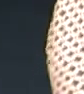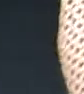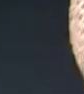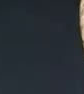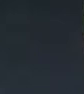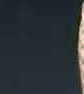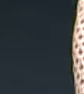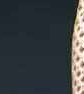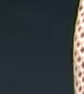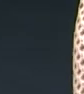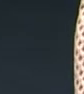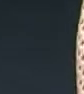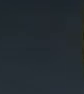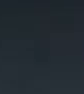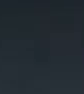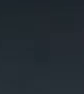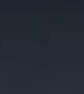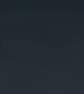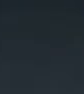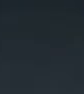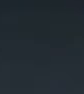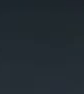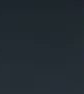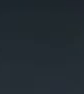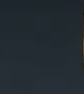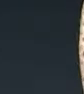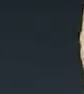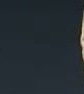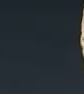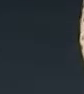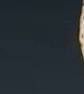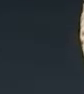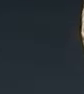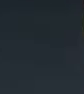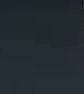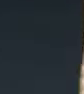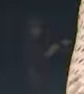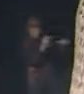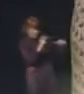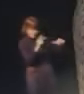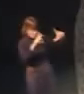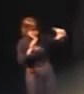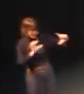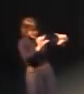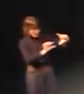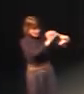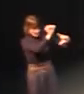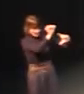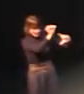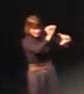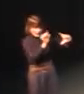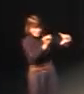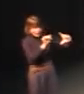partout sur le continent essentiellement sur la péninsule est essentiellement également sur la côte